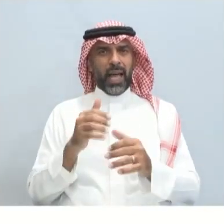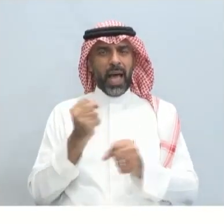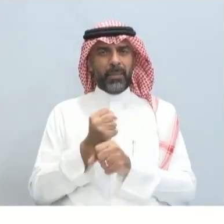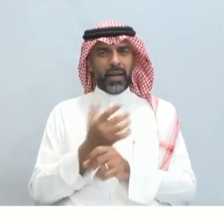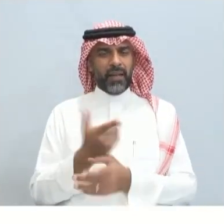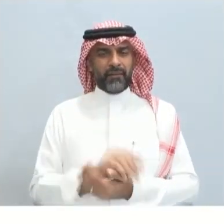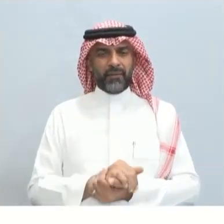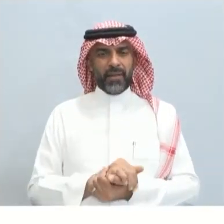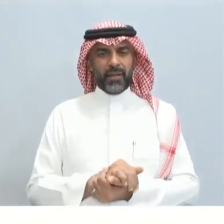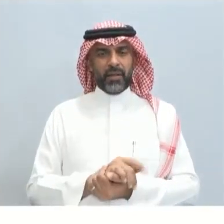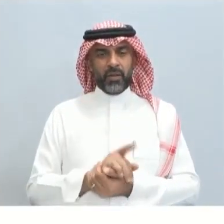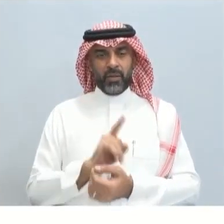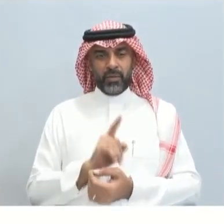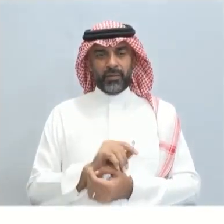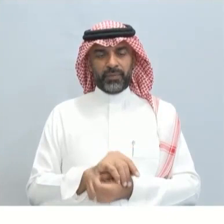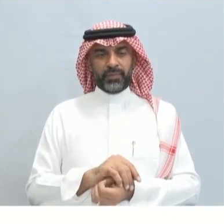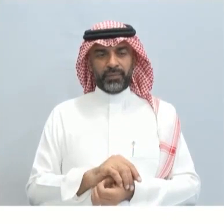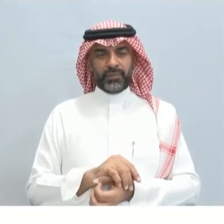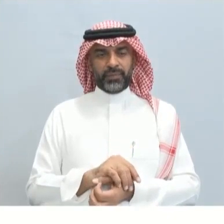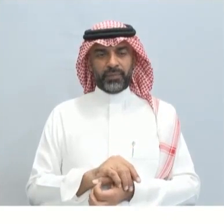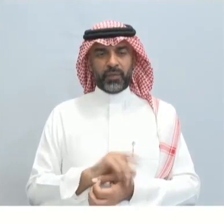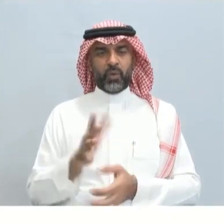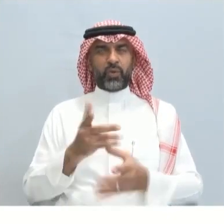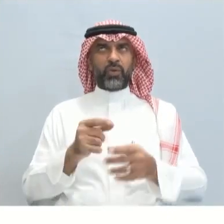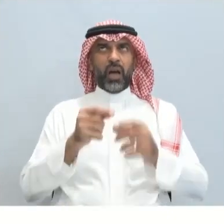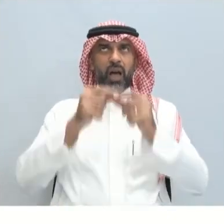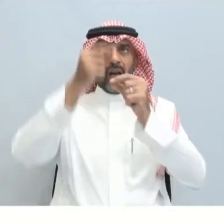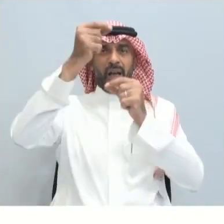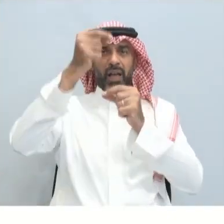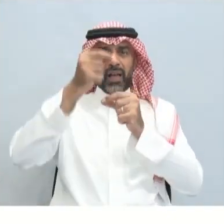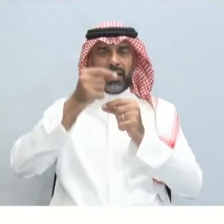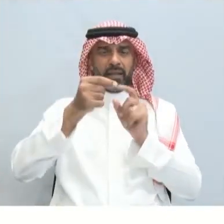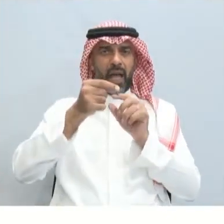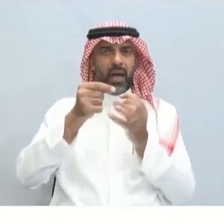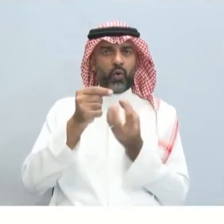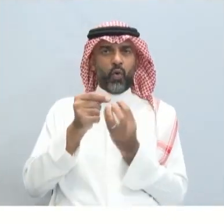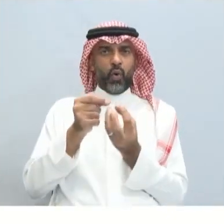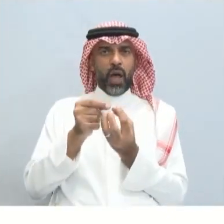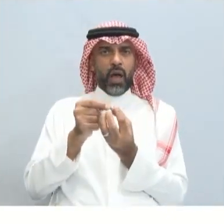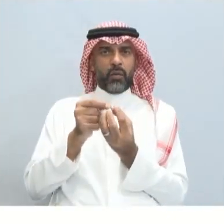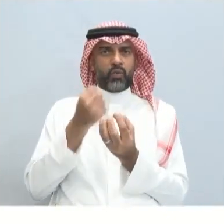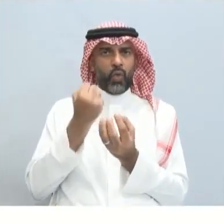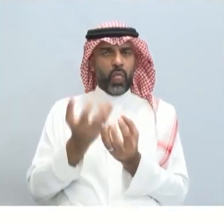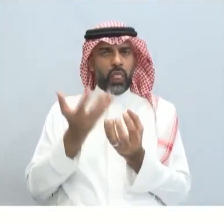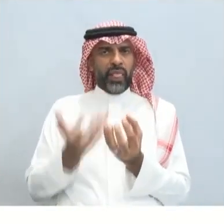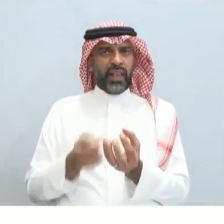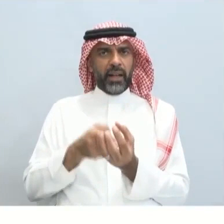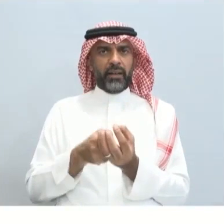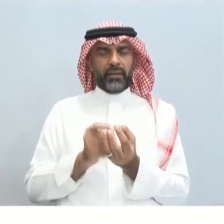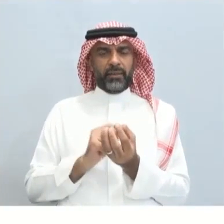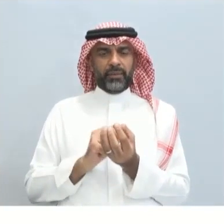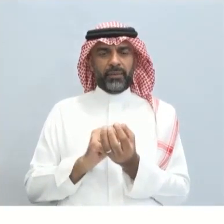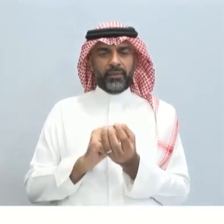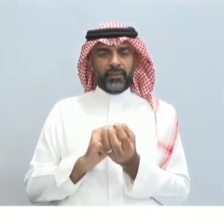نعم احسنت هو اداه تتكون من خيط مثبت في نهايته جسم ثقيل اذا هي عباره عن جسم